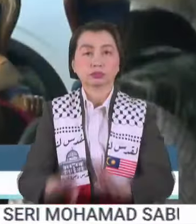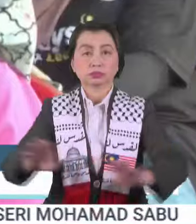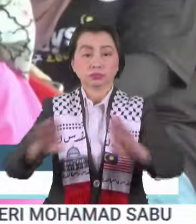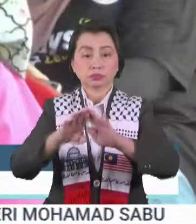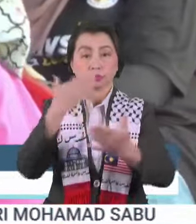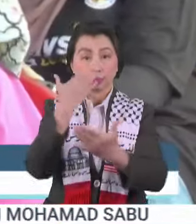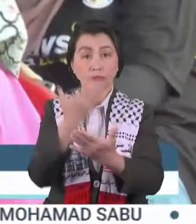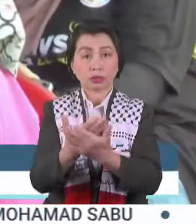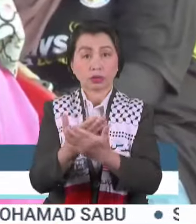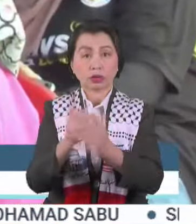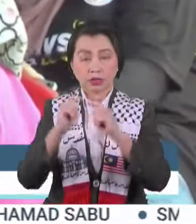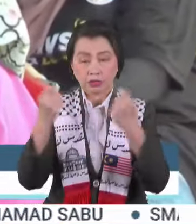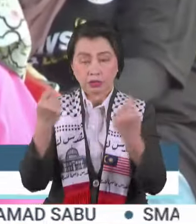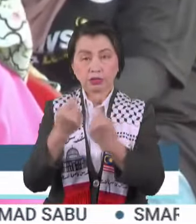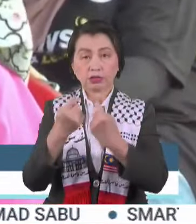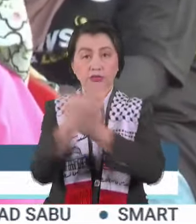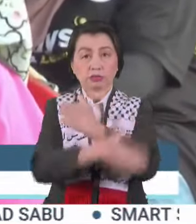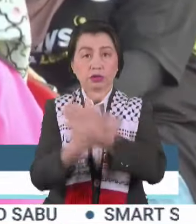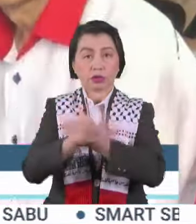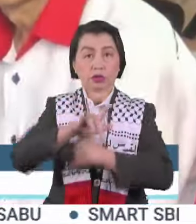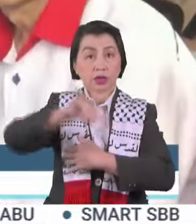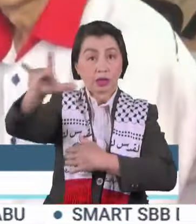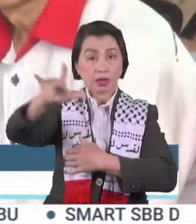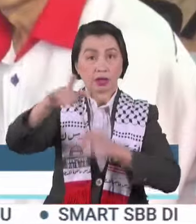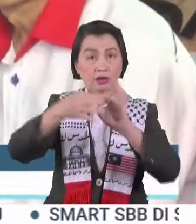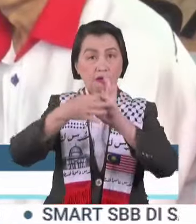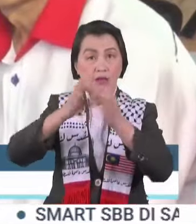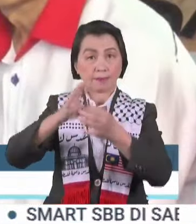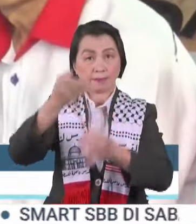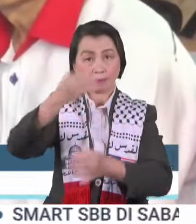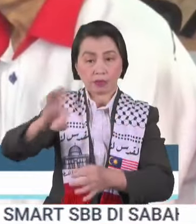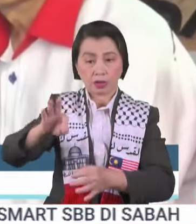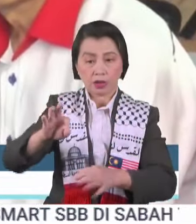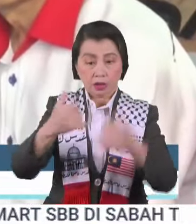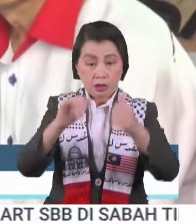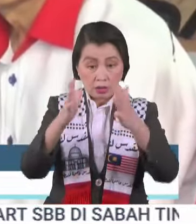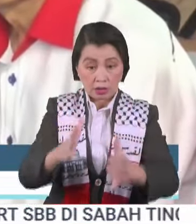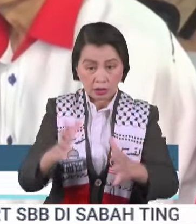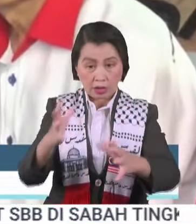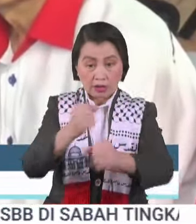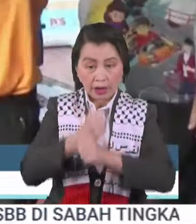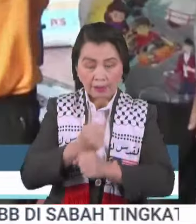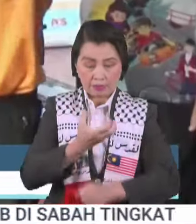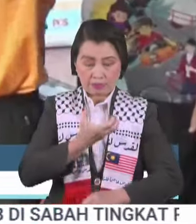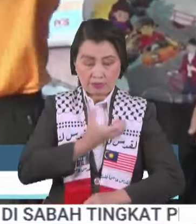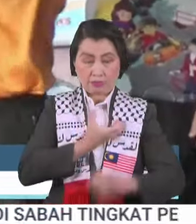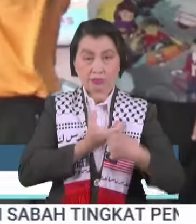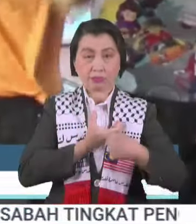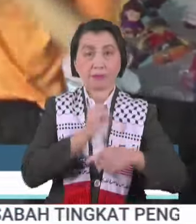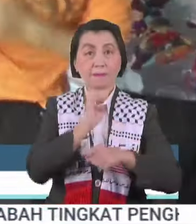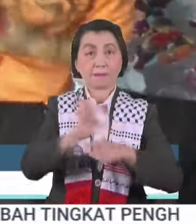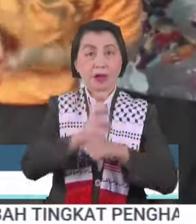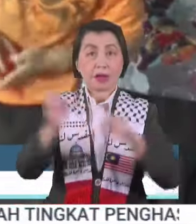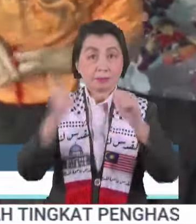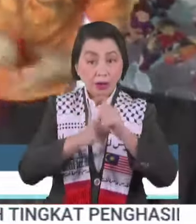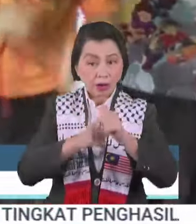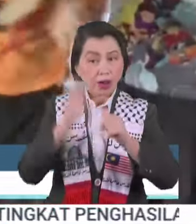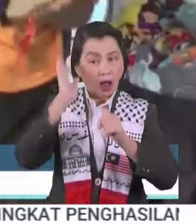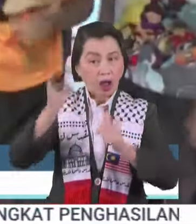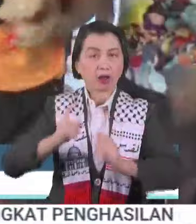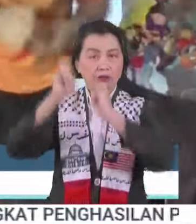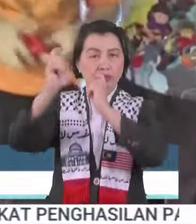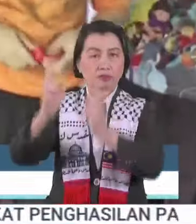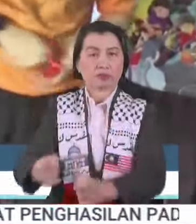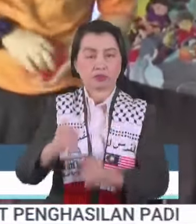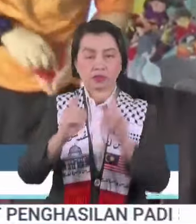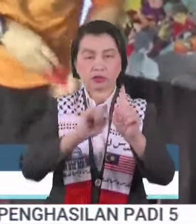Berita baik buat kontinjen negara ke Olimpik Paris 2024. Atlet yang berjaya bawa pulang pingat emas pertama negara bakal terima